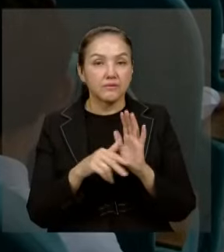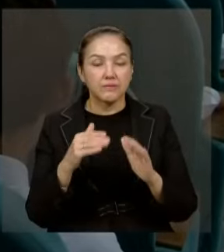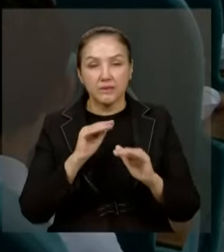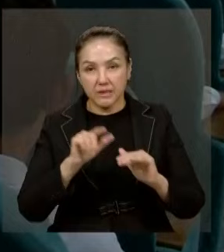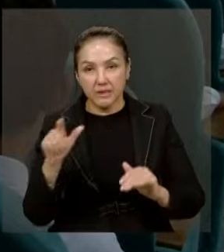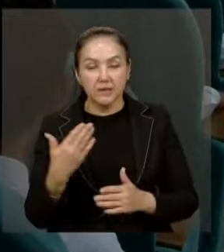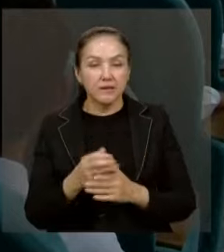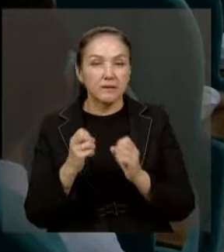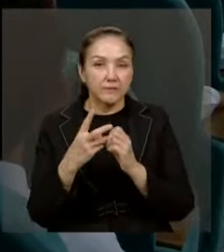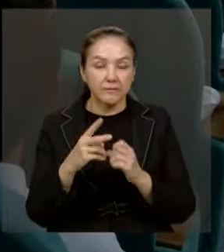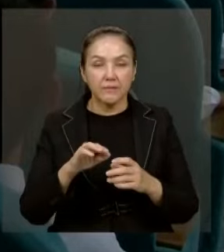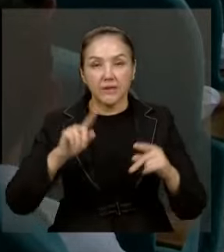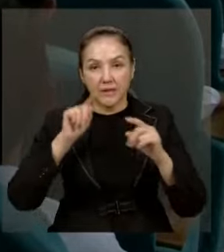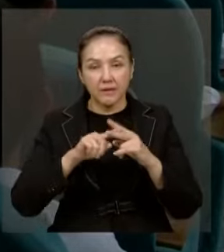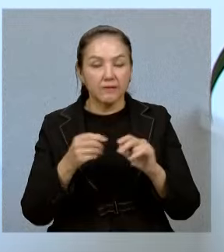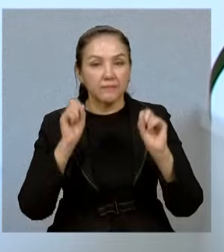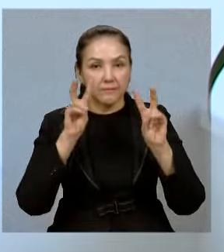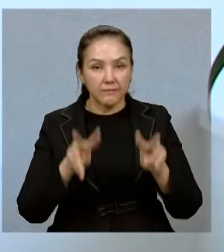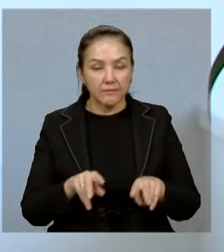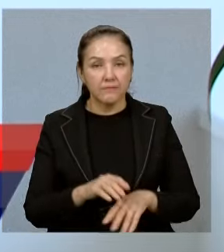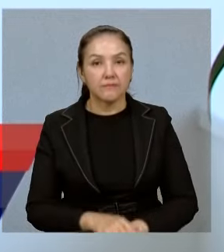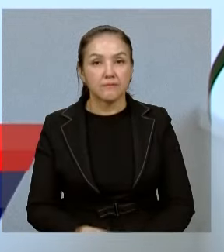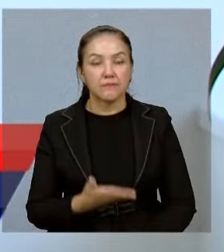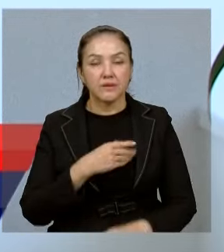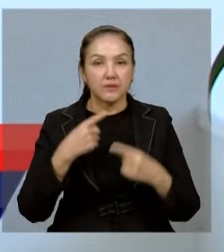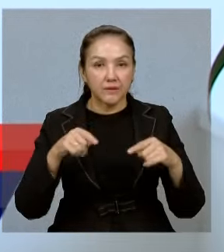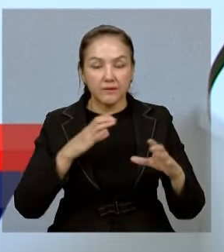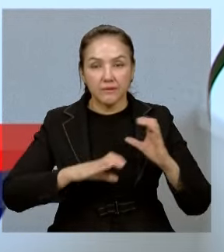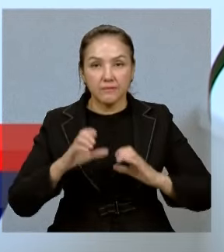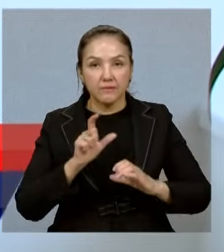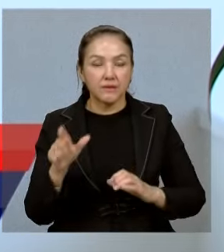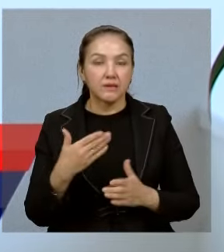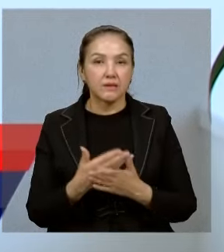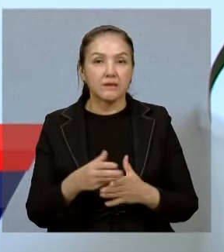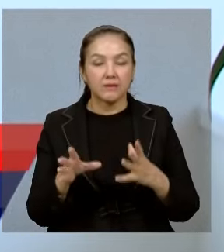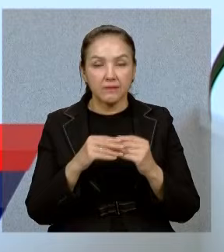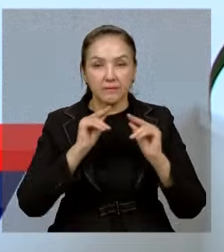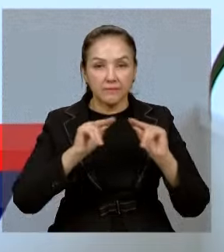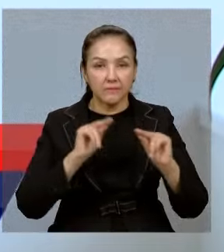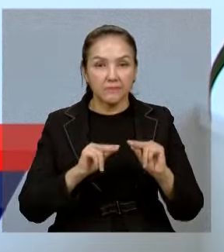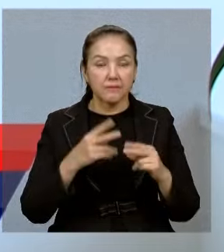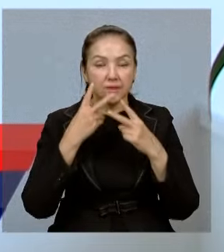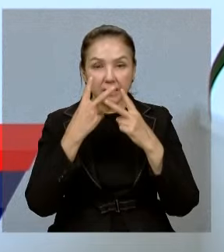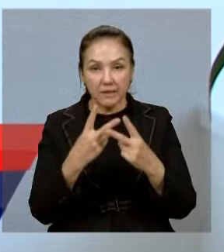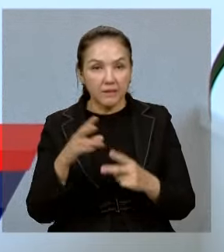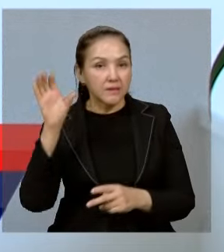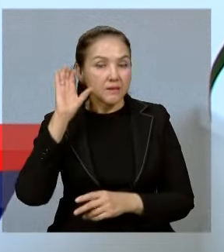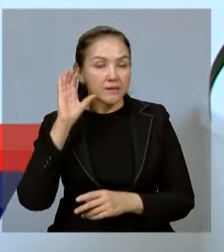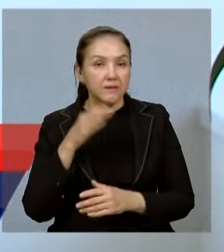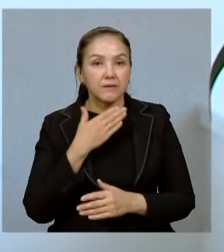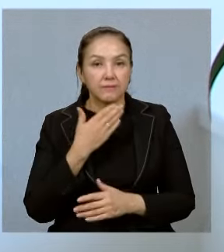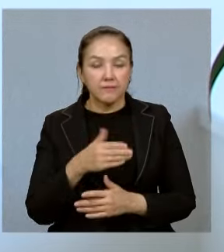12 преимущественно техническим специальностям мы с другими студентами и преподавателями смотрели и слушали